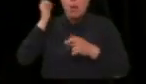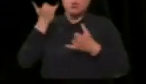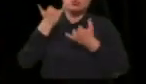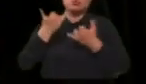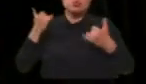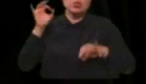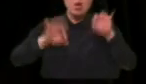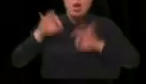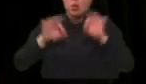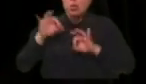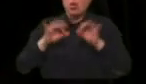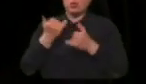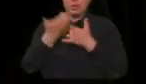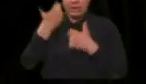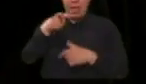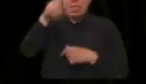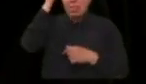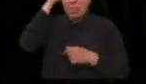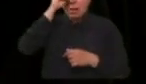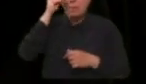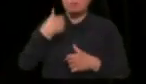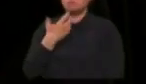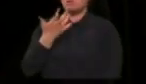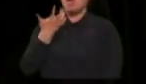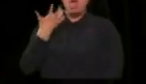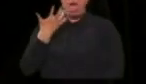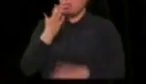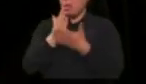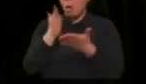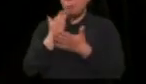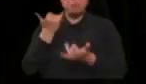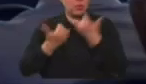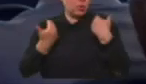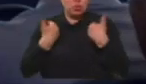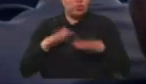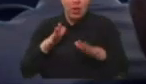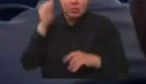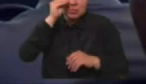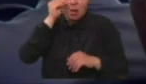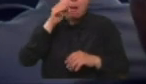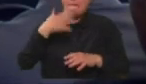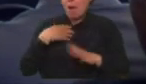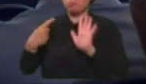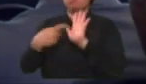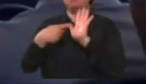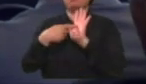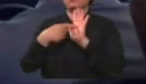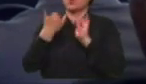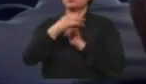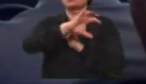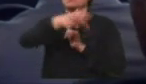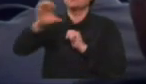konferencje. Jeżeli chcesz się nauczyć, z chęcią pomożemy. Jeżeli nie chcesz się nauczyć, no to masz tu wskazane